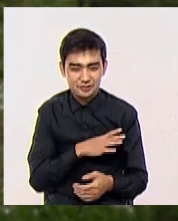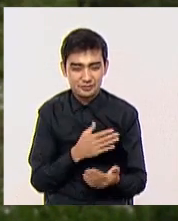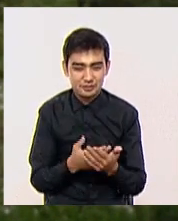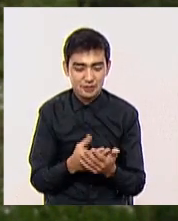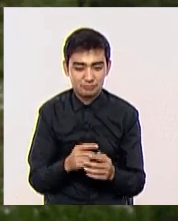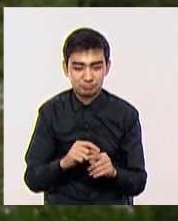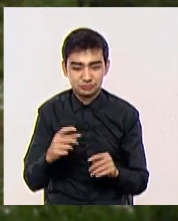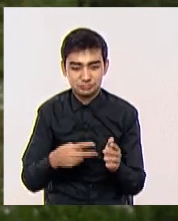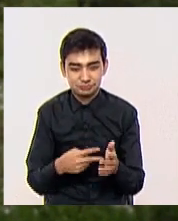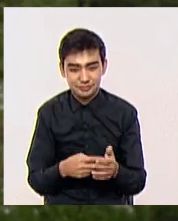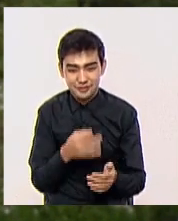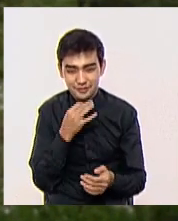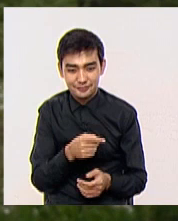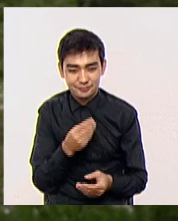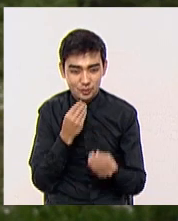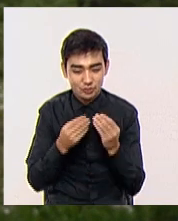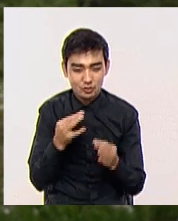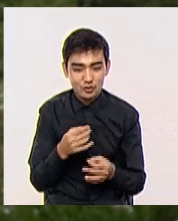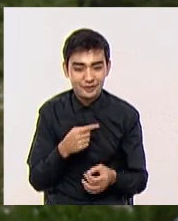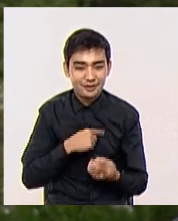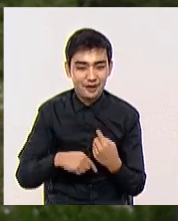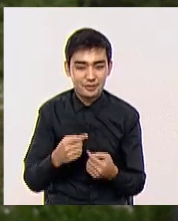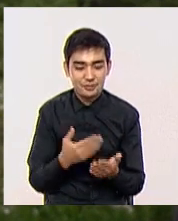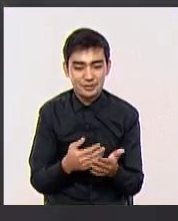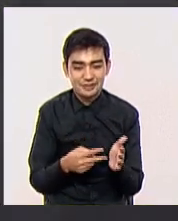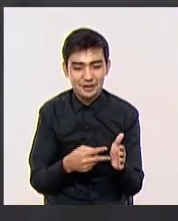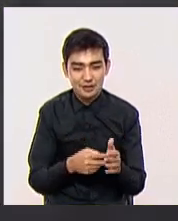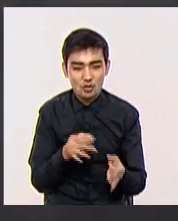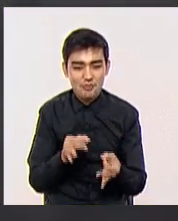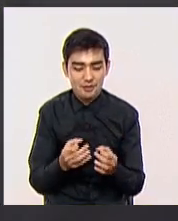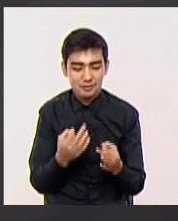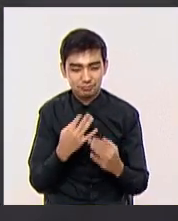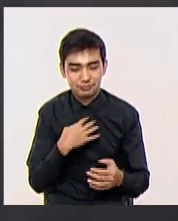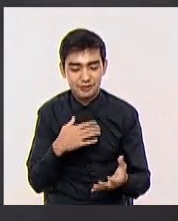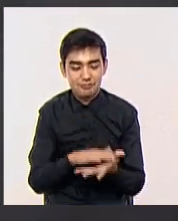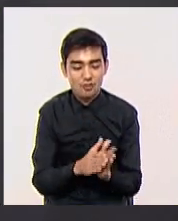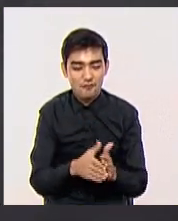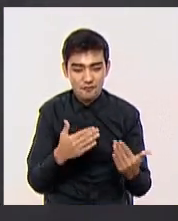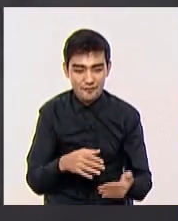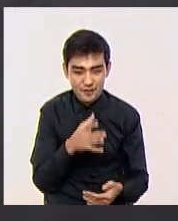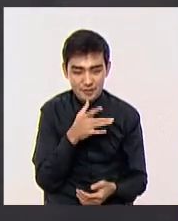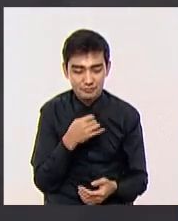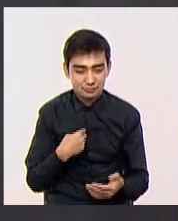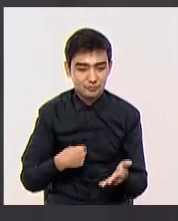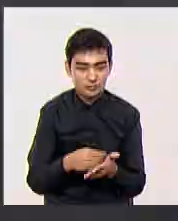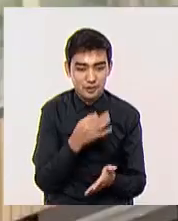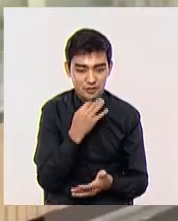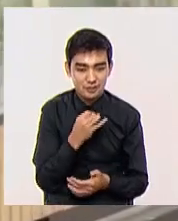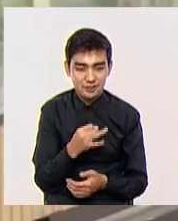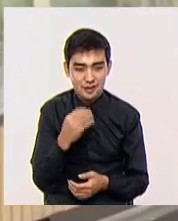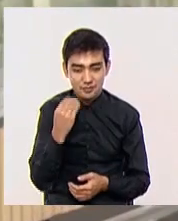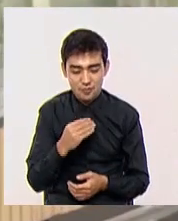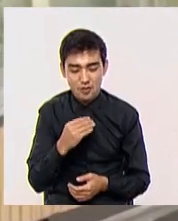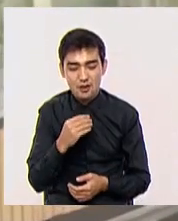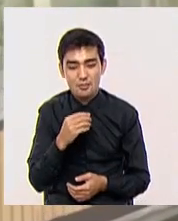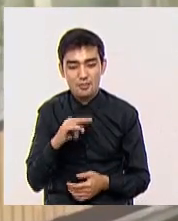максимальный рост на этот продукт, он нам стабилизирует на него цену. Мы работаем с Карагандинской, Павлодарской, Акмолинской областью. Таким